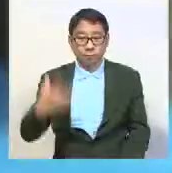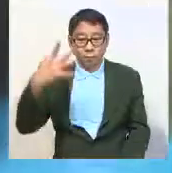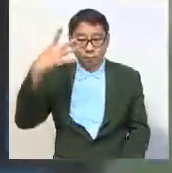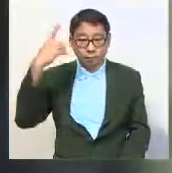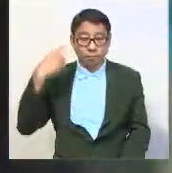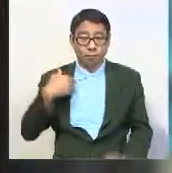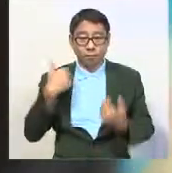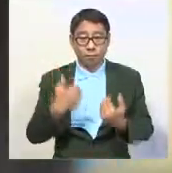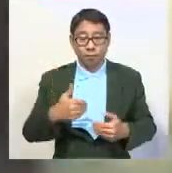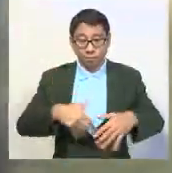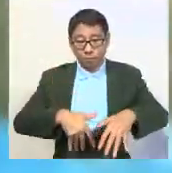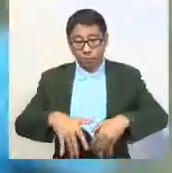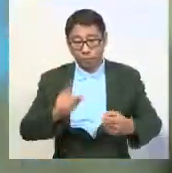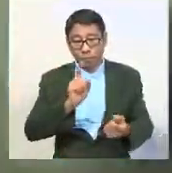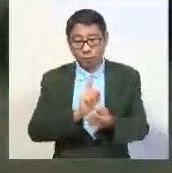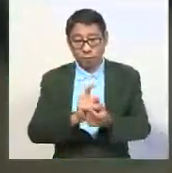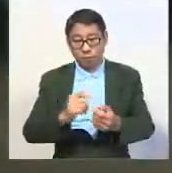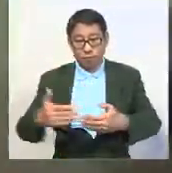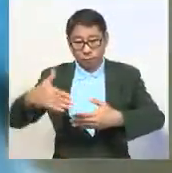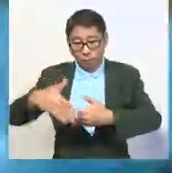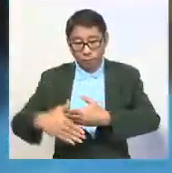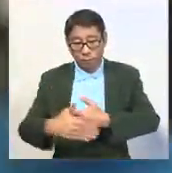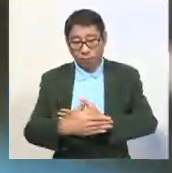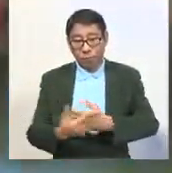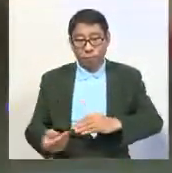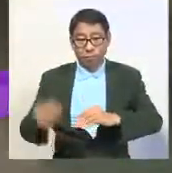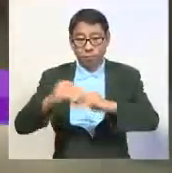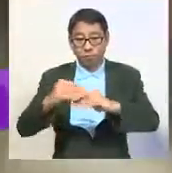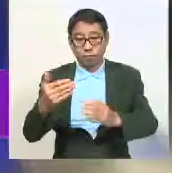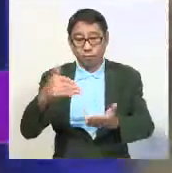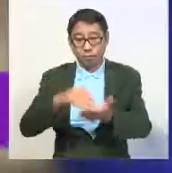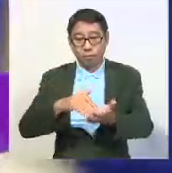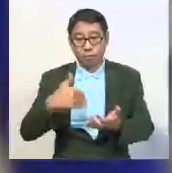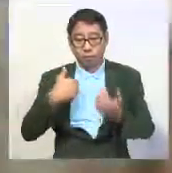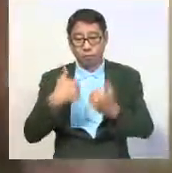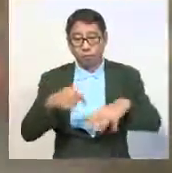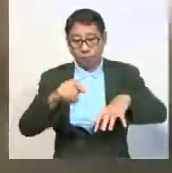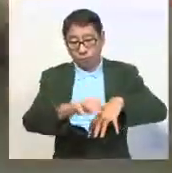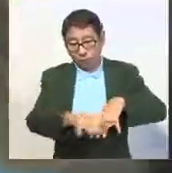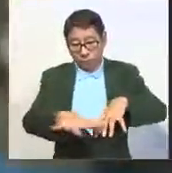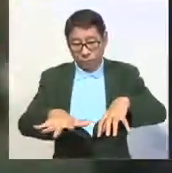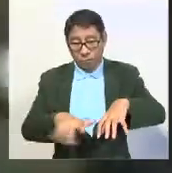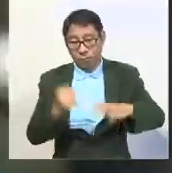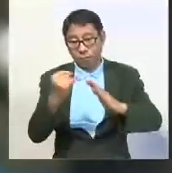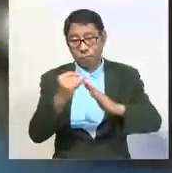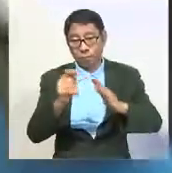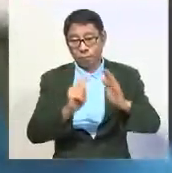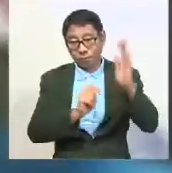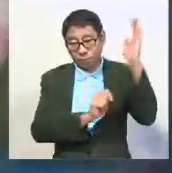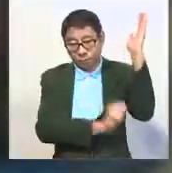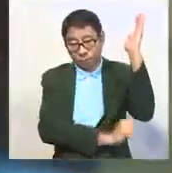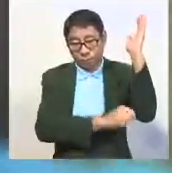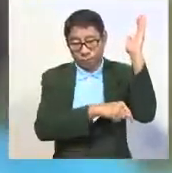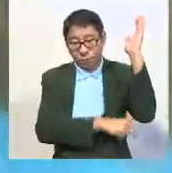นี้เมื่อวานนี้นะคะชาวบ้านก็ได้ไปพบซากพยูนเกยตื้นเพิ่มอีก1ตัวบริเวณเกาะลิบงอำเภอกันตังจังหวัดตรัง